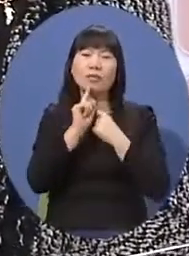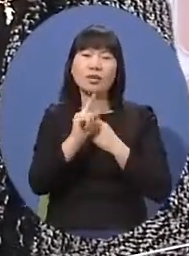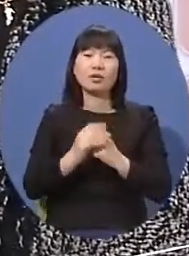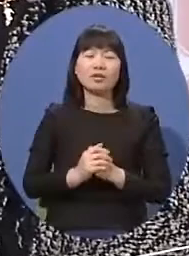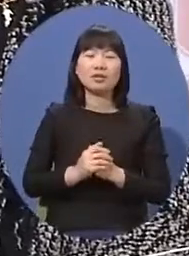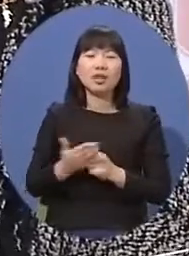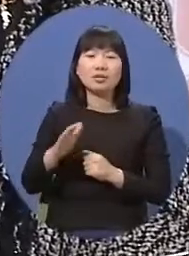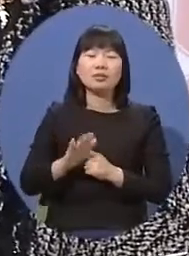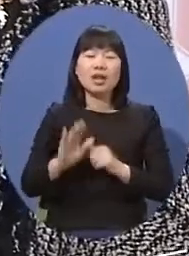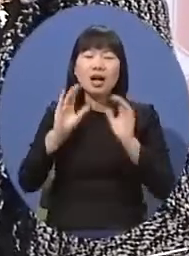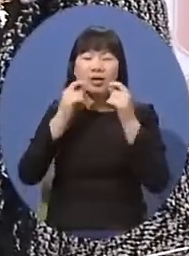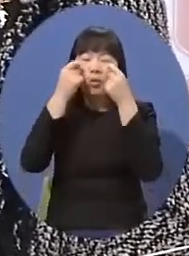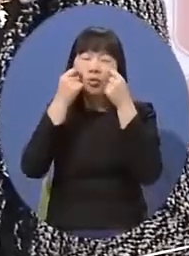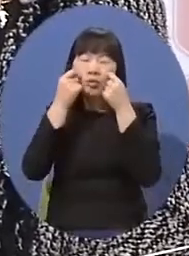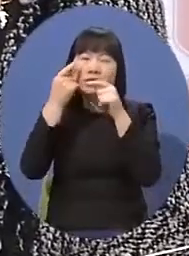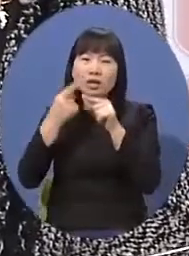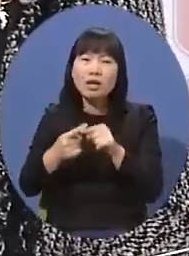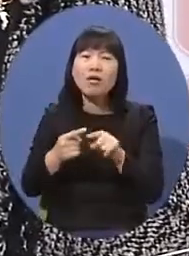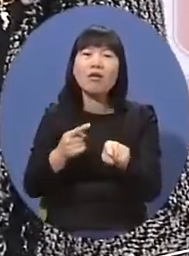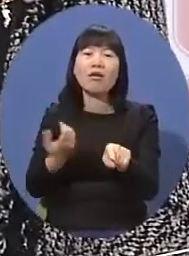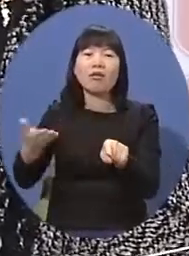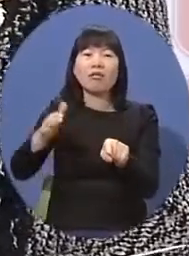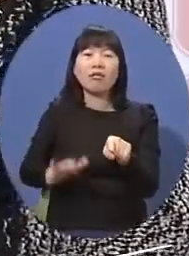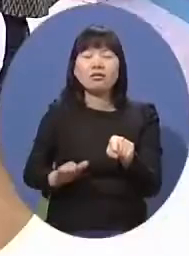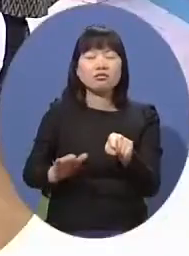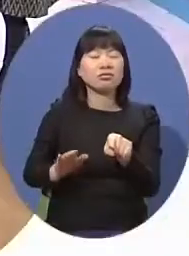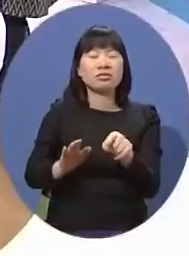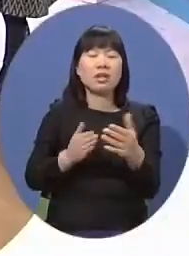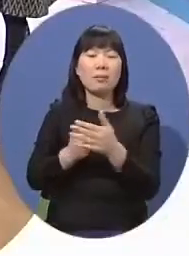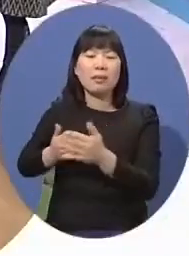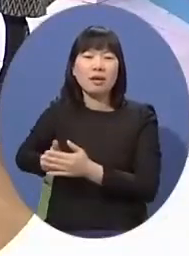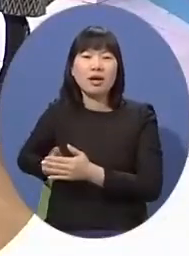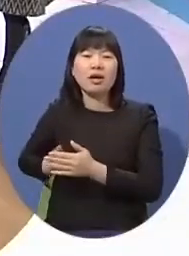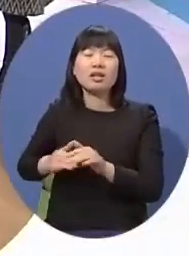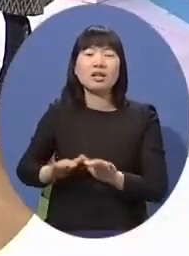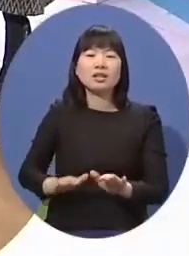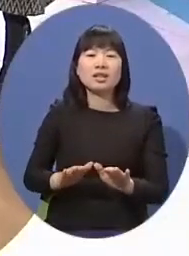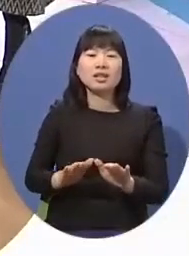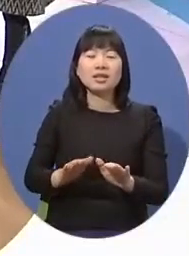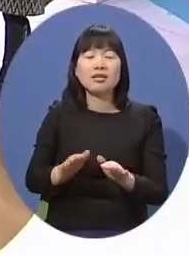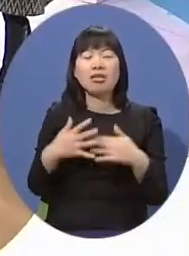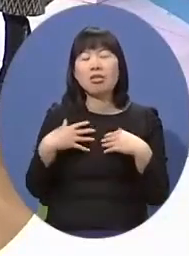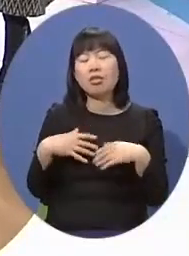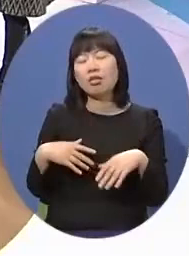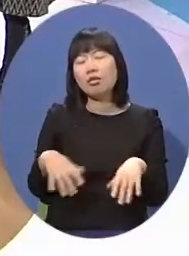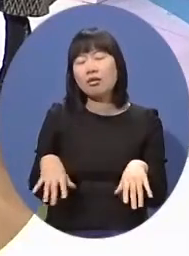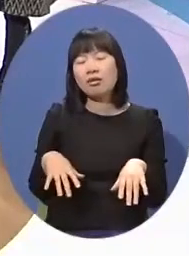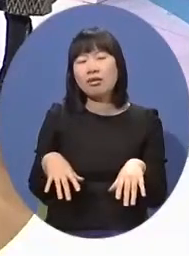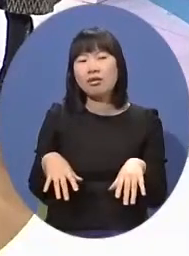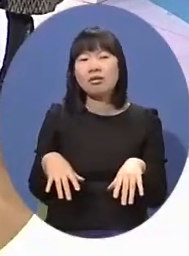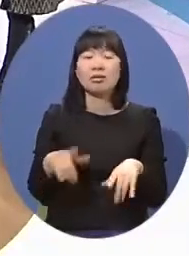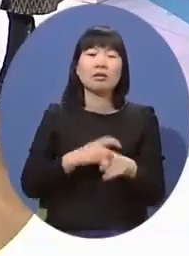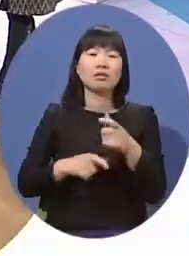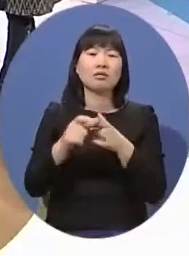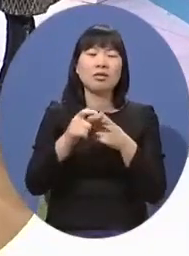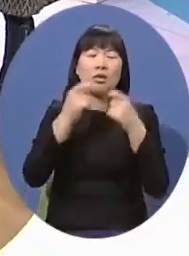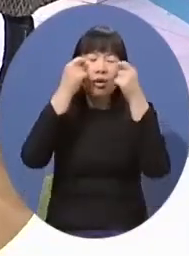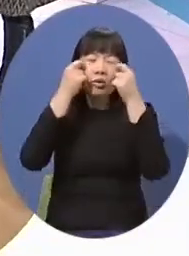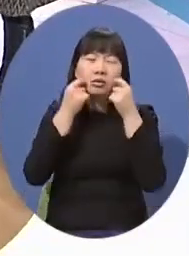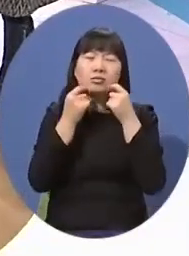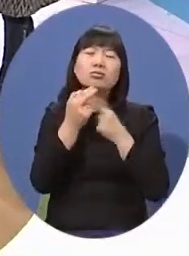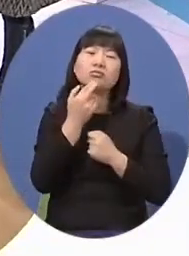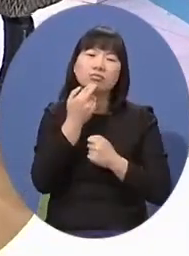근데 이제 아이들이 울다 울다가 그래도 들어지지 않을 경우에 아이들은 기진맥진해지면서 더 이상